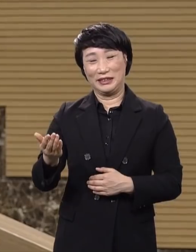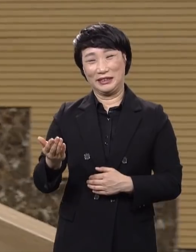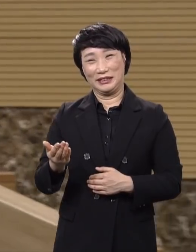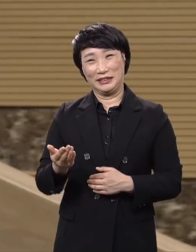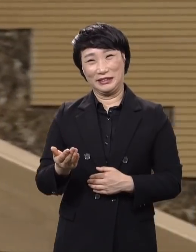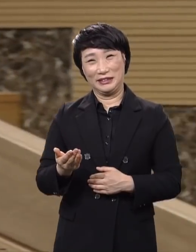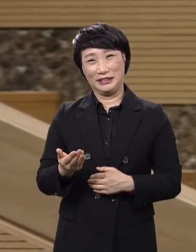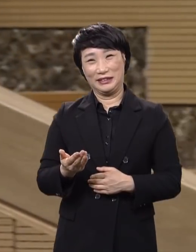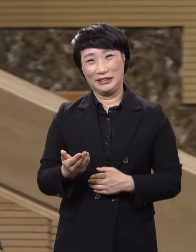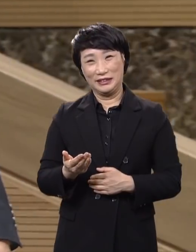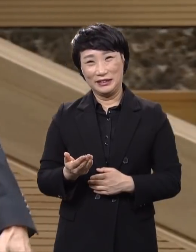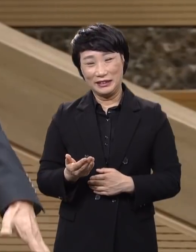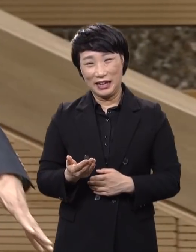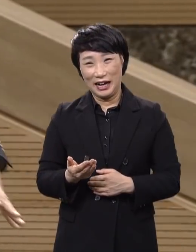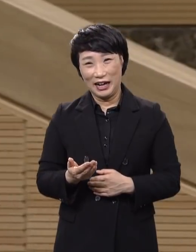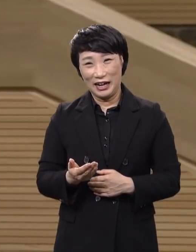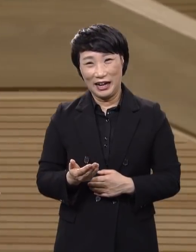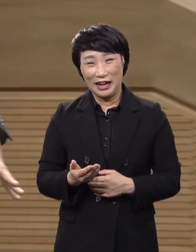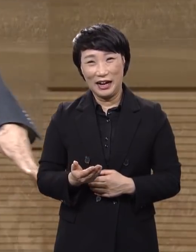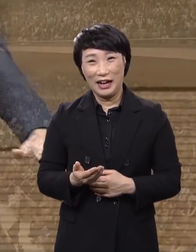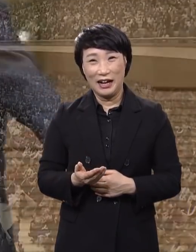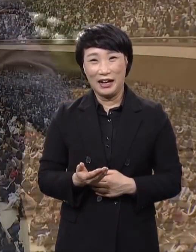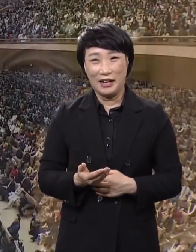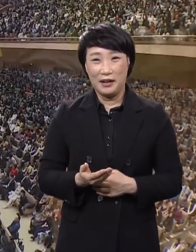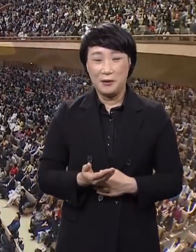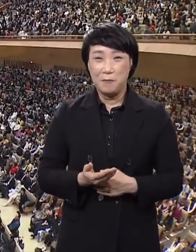근심이 있으나